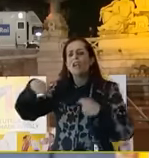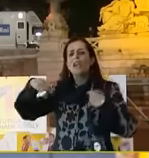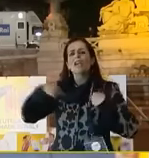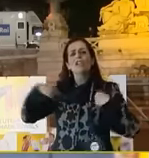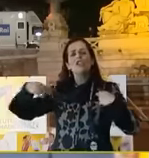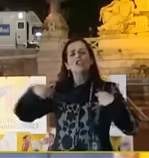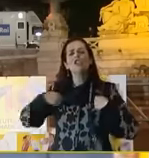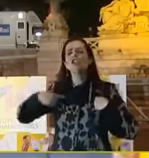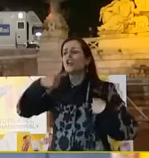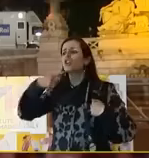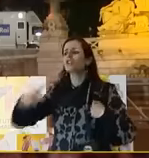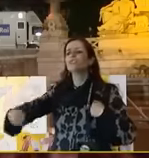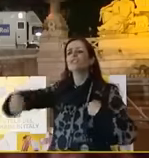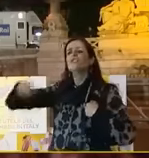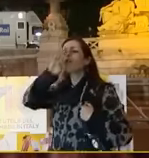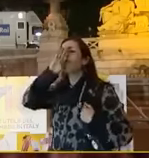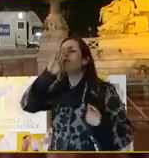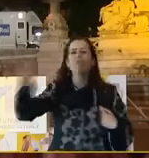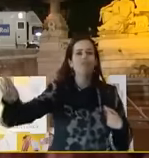avuto il coraggio di dire.